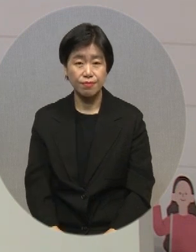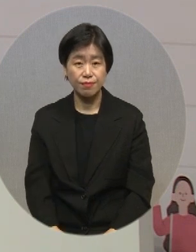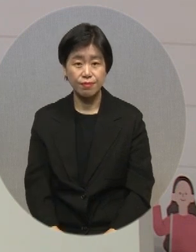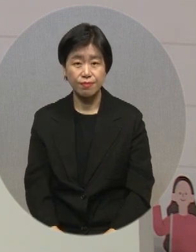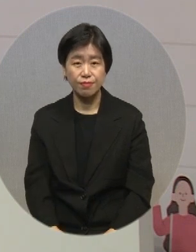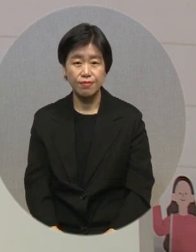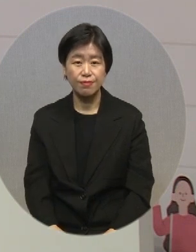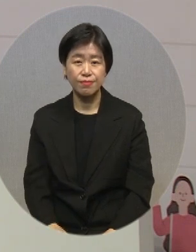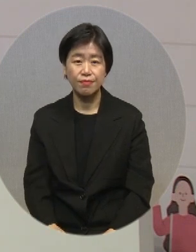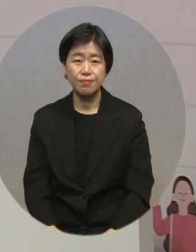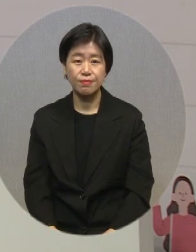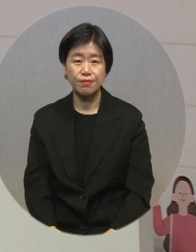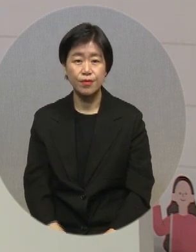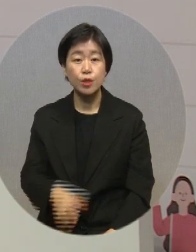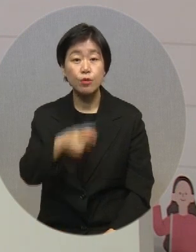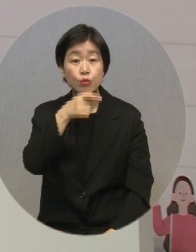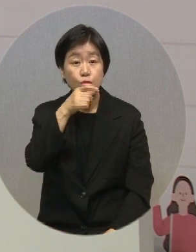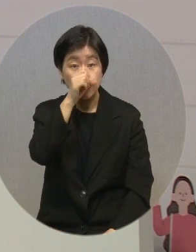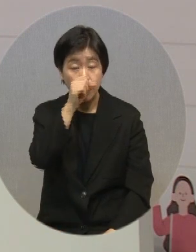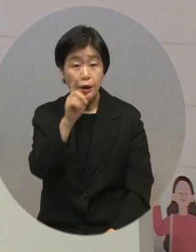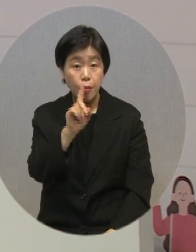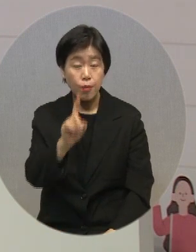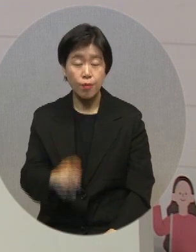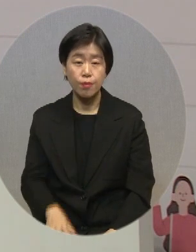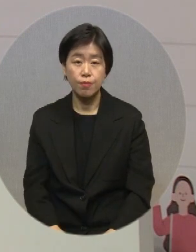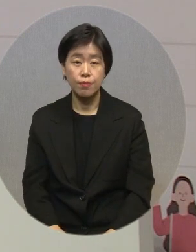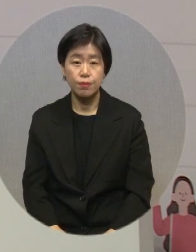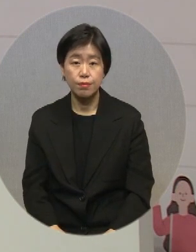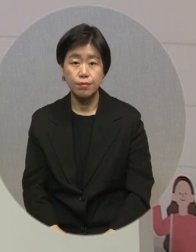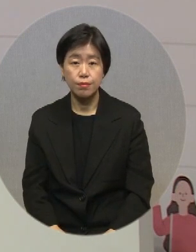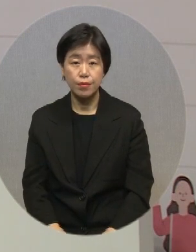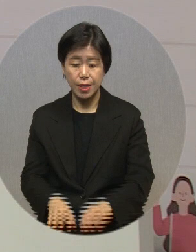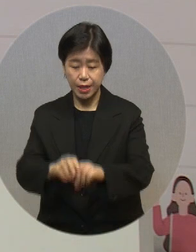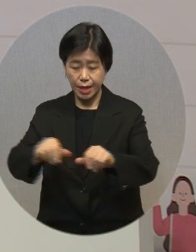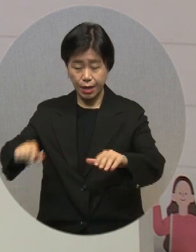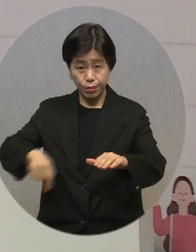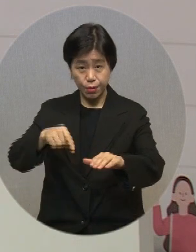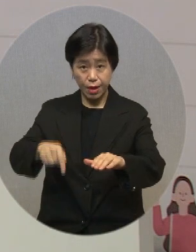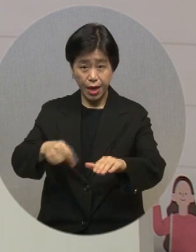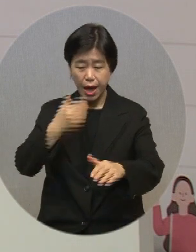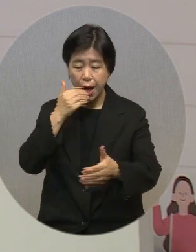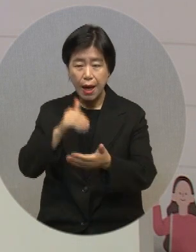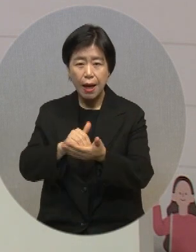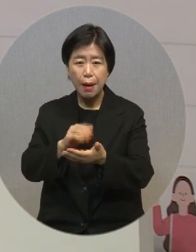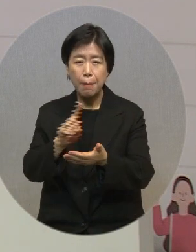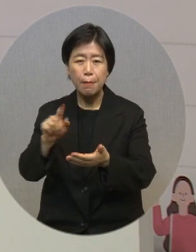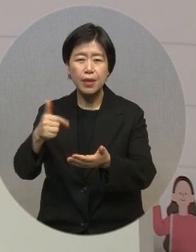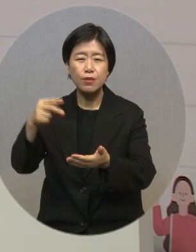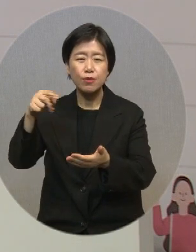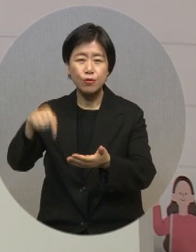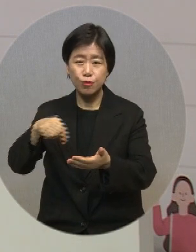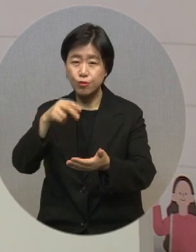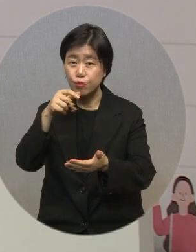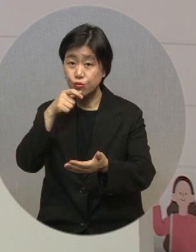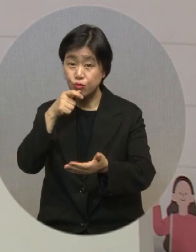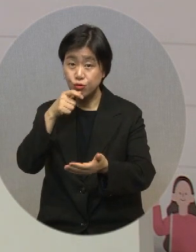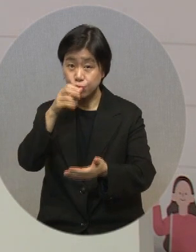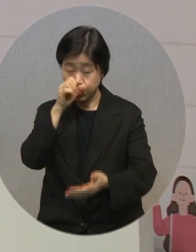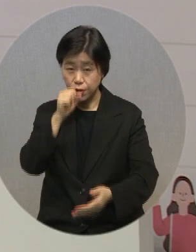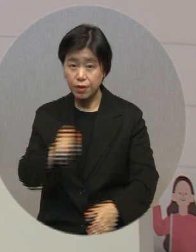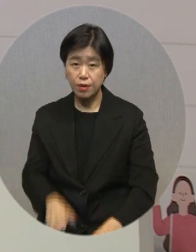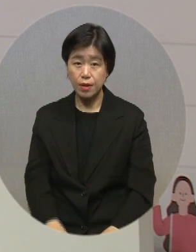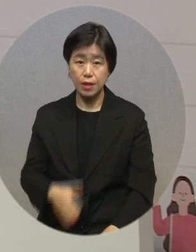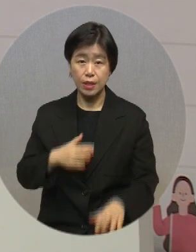2편 3편까지 여기서 다 끝내버려. 예. 한마디로 네. 네. 땅속의 안반수. 네. 아, 우리 어렸을 때 먹던 제가